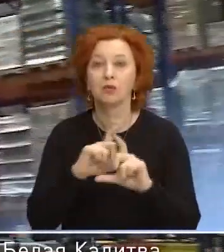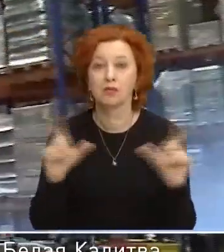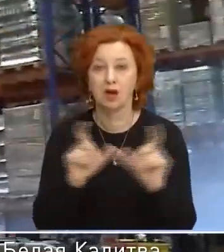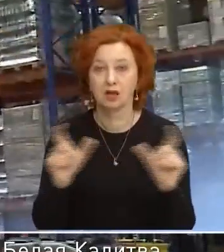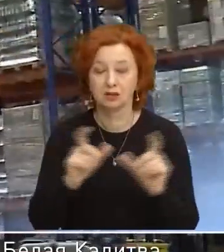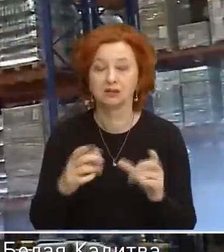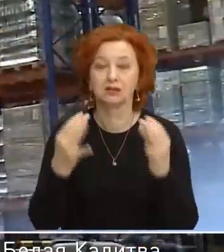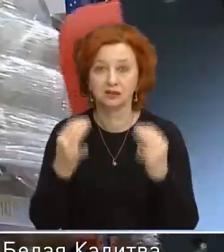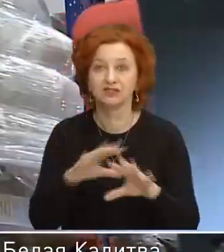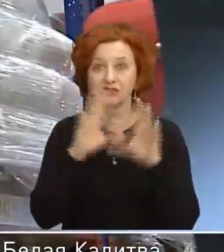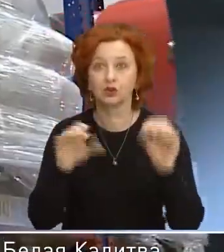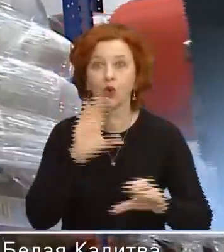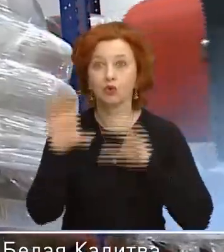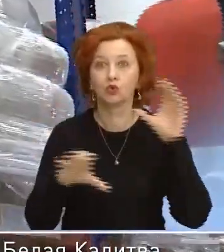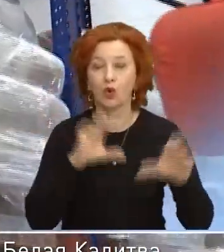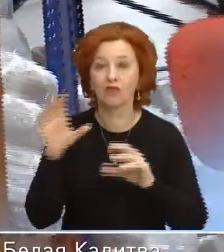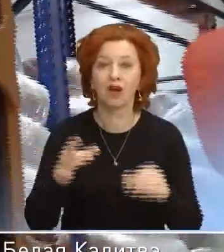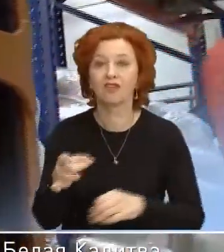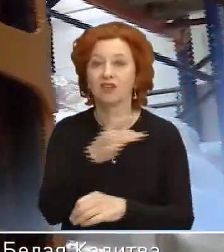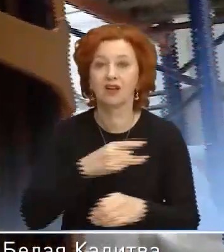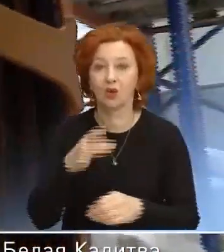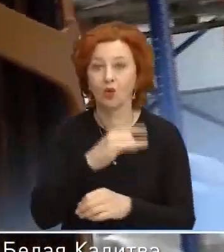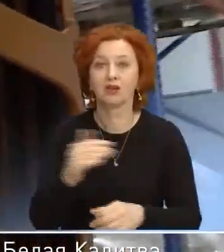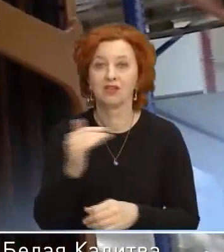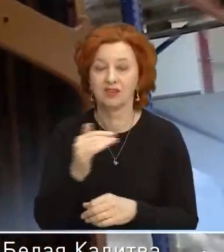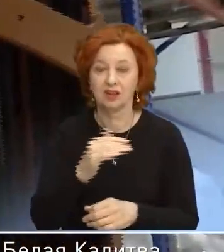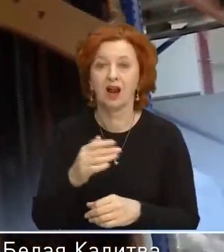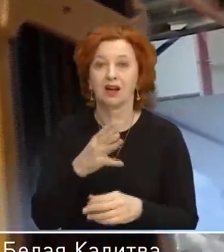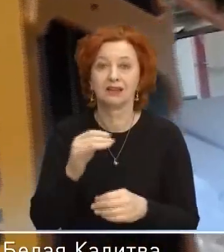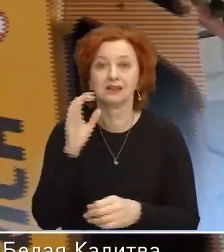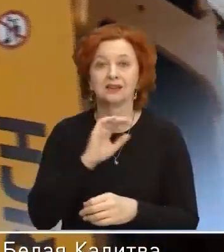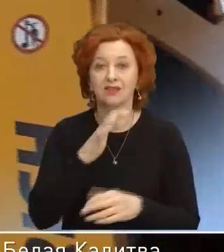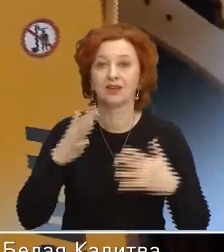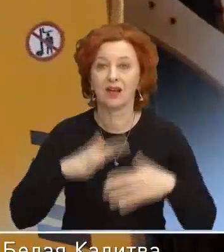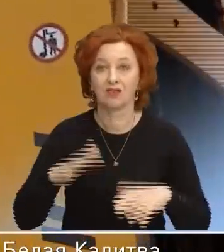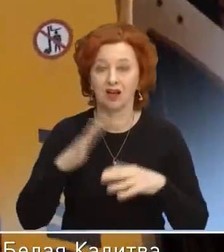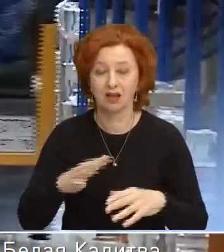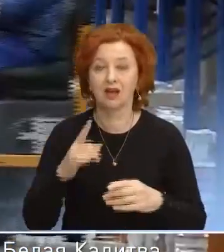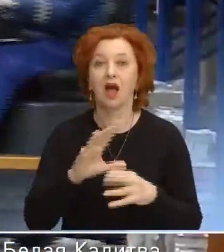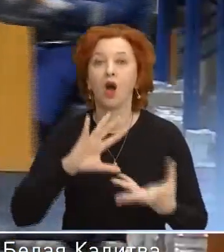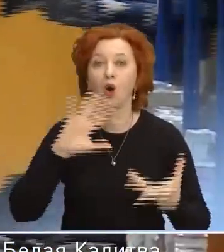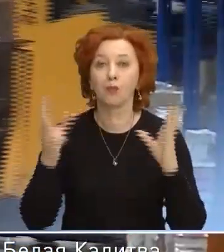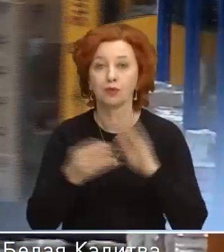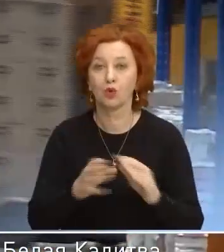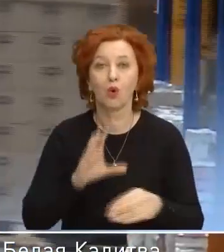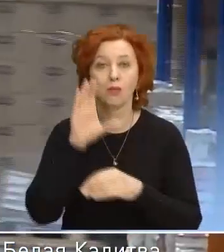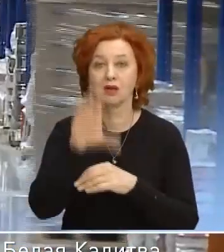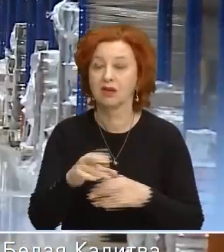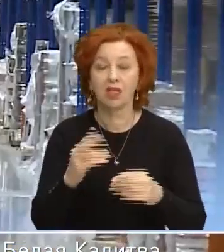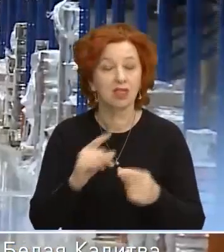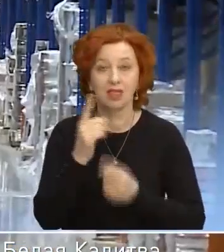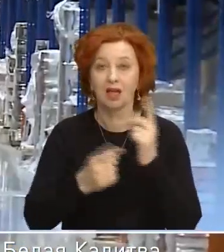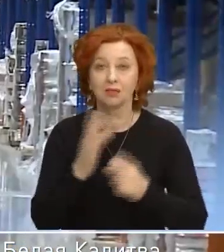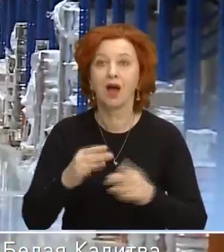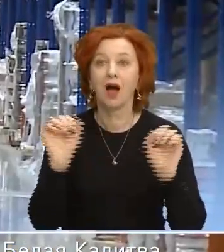гипермаркетов. Отсюда товары отправляются во все регионы Южного федерального округа и Северного Кавказа. Объем поставок не изменился, а вот сам